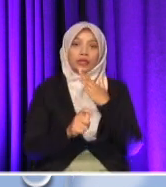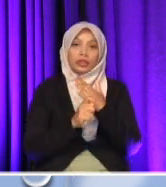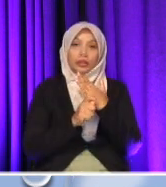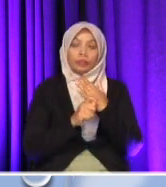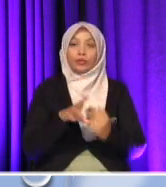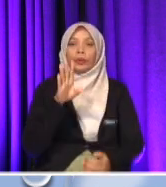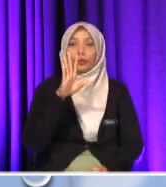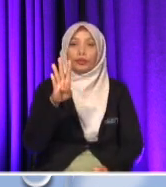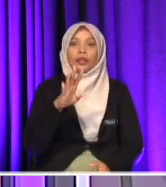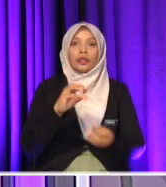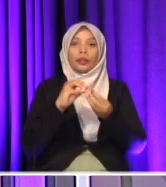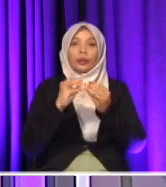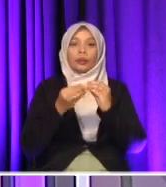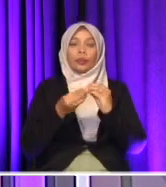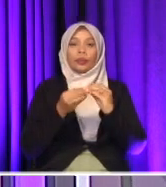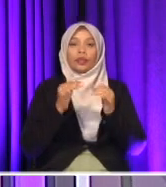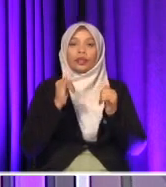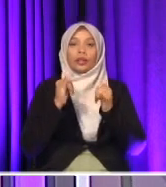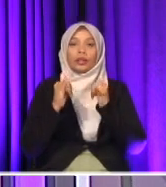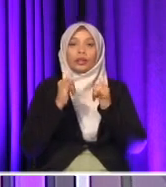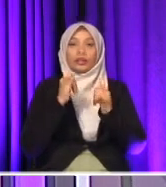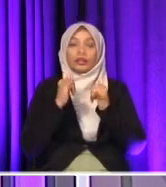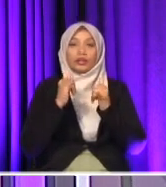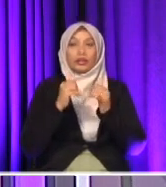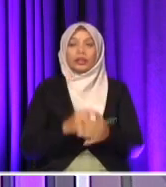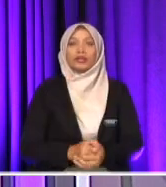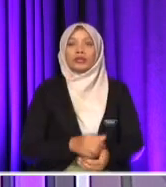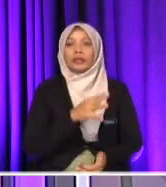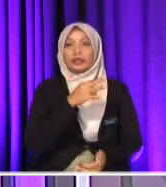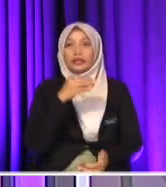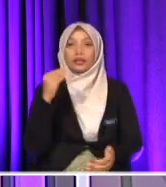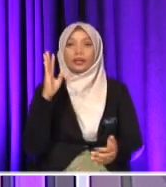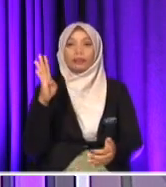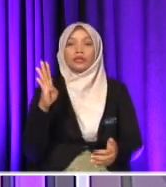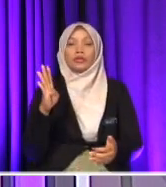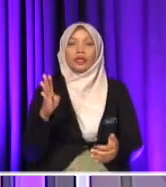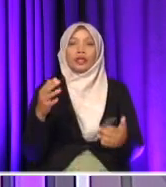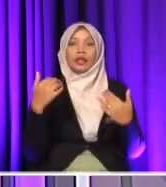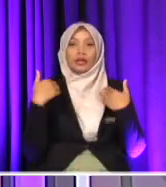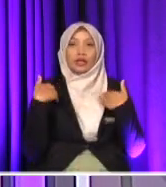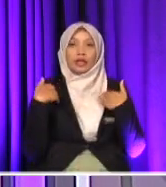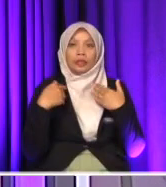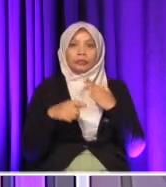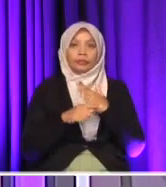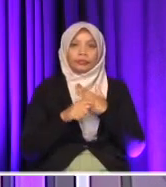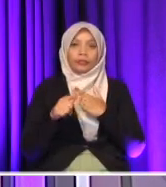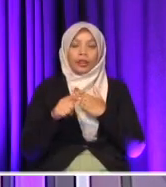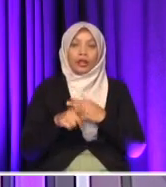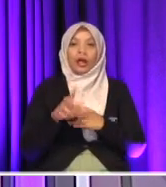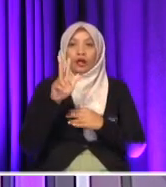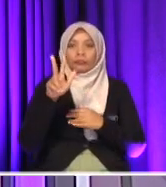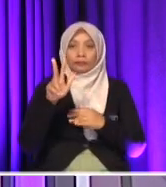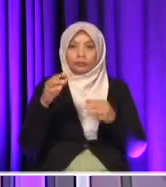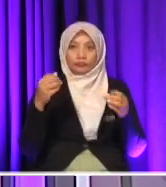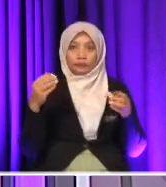Ni adalah nombor nyata ni tadi. Okey, J4 dan B sini adalah negatif 3, okey,